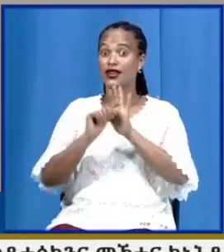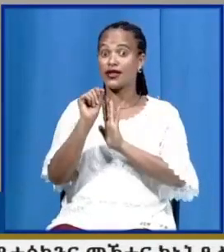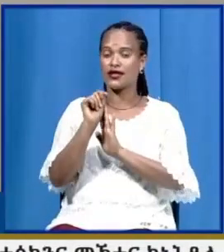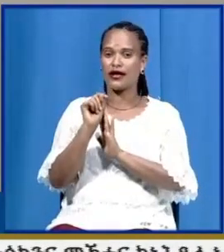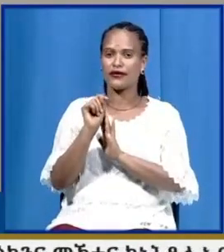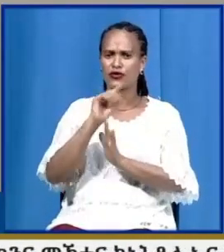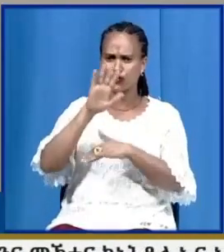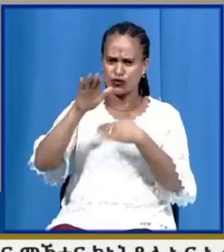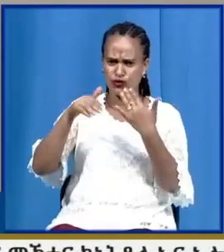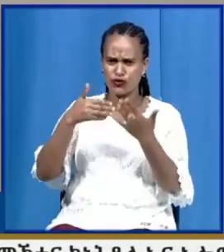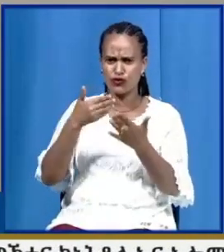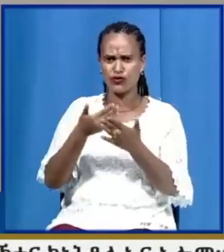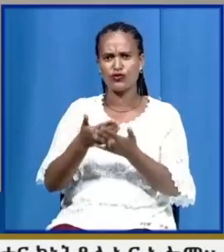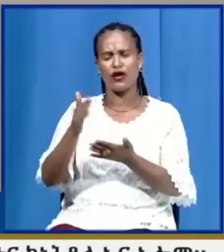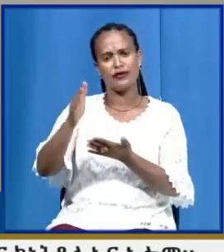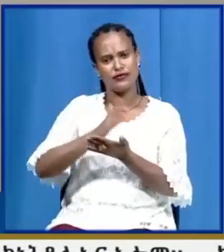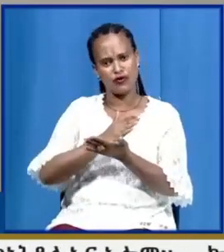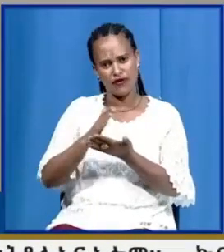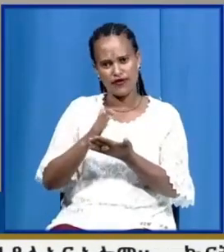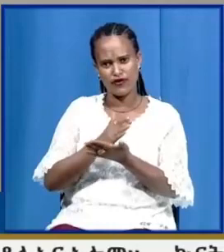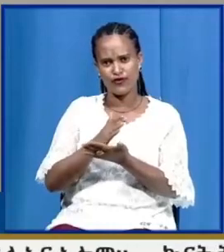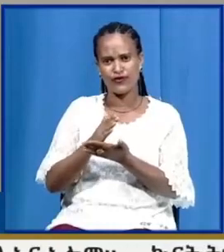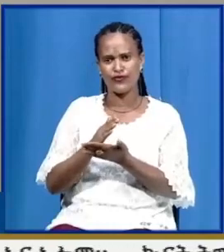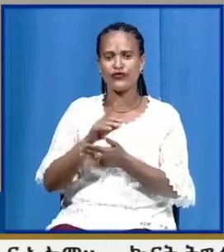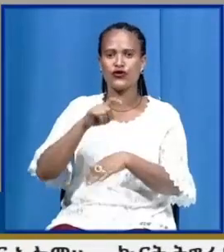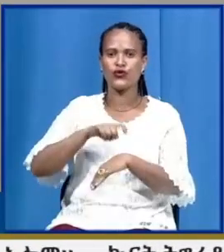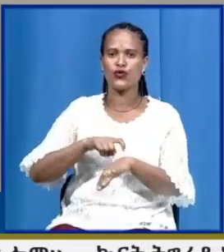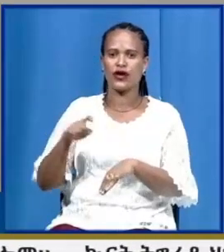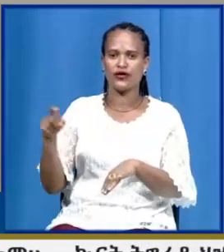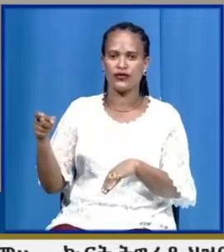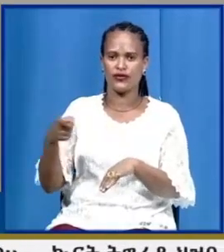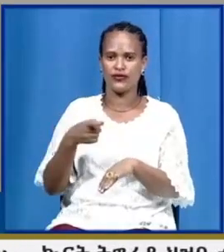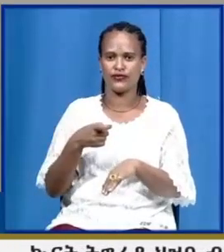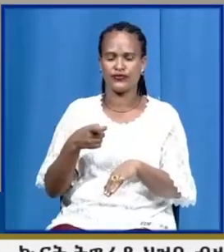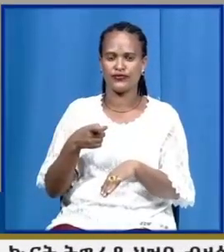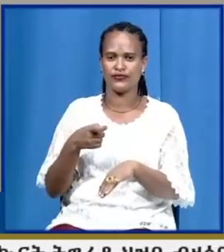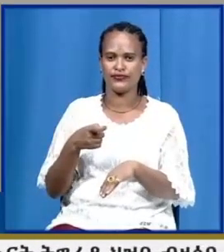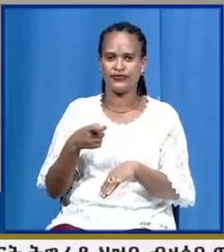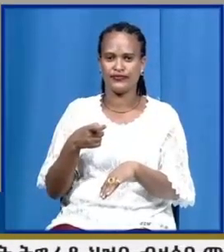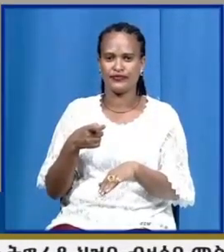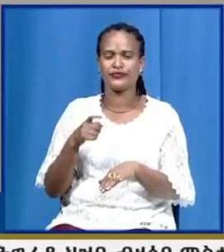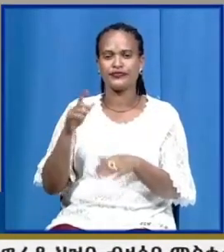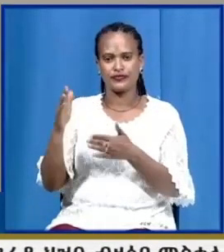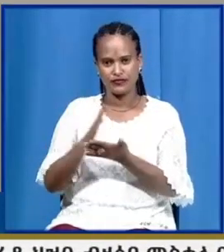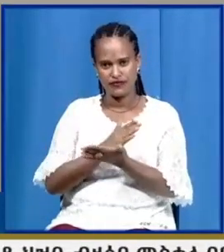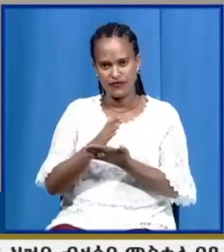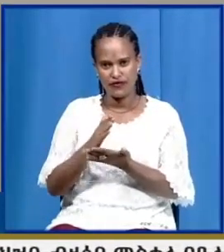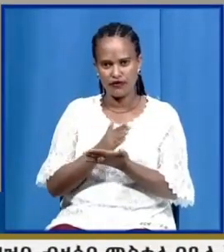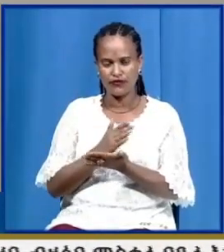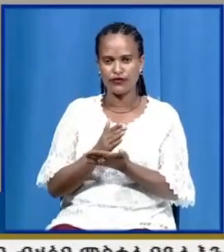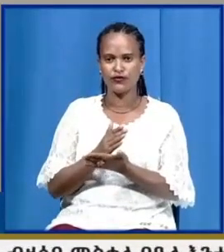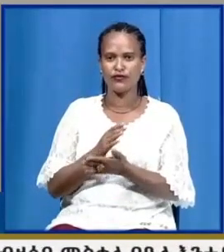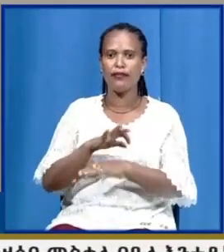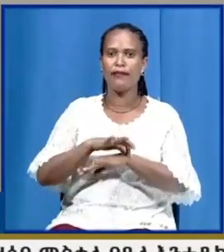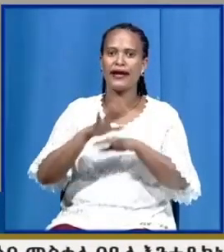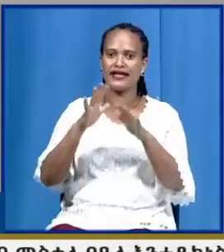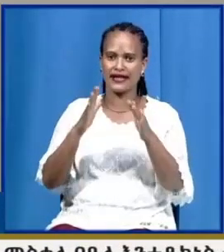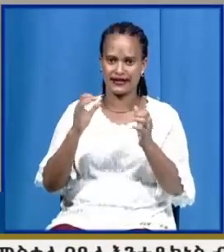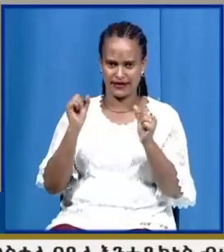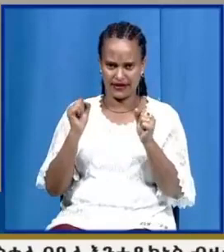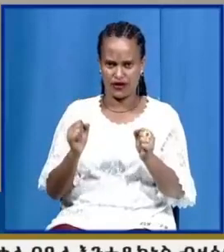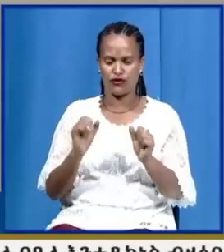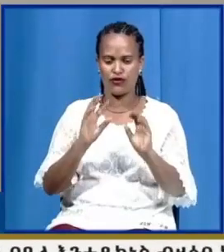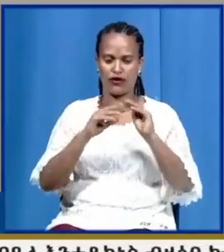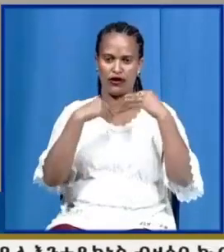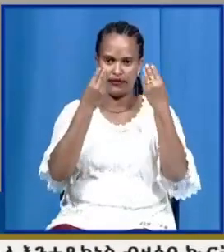ከይተባሃለ ኩሉ ኣብ ዝተዋፈረሉ መዋል ኮይኑ ኣብ ዝተዋፈረሉ መድረኽ ዝከኣሉ